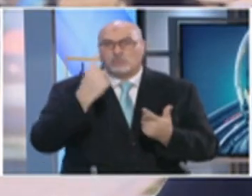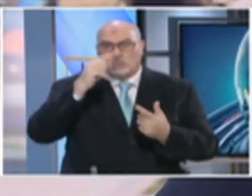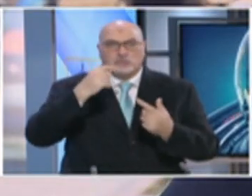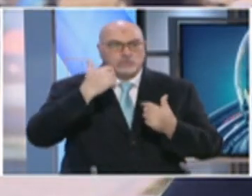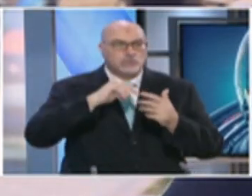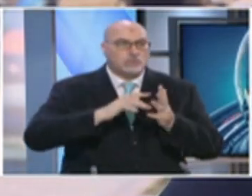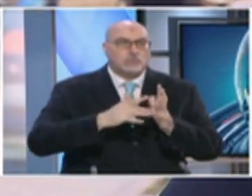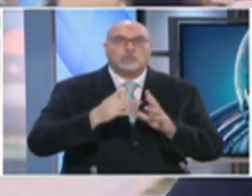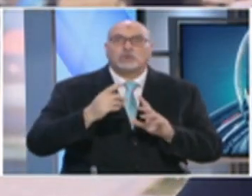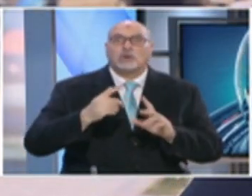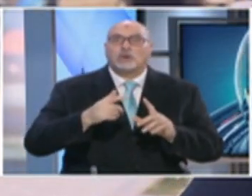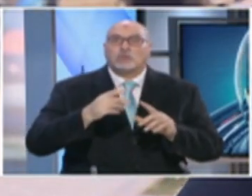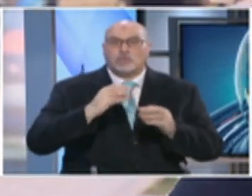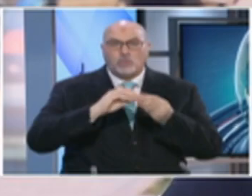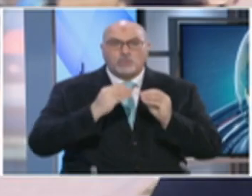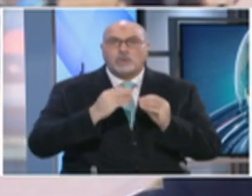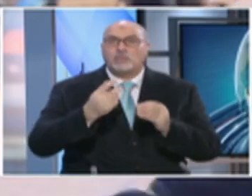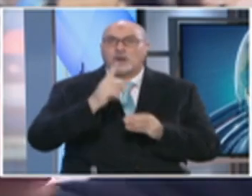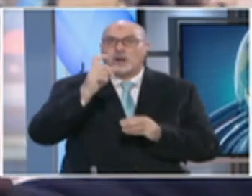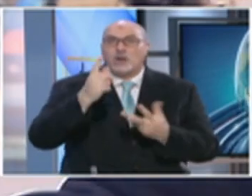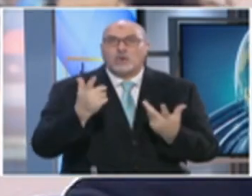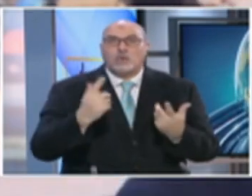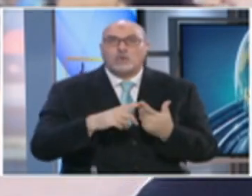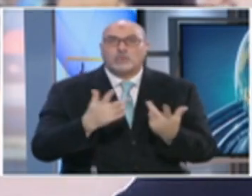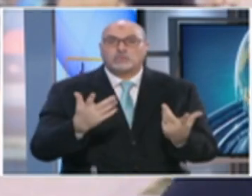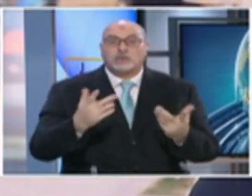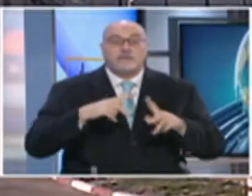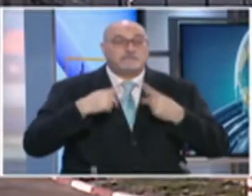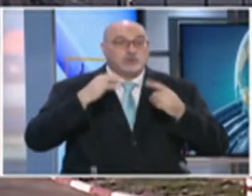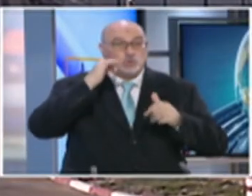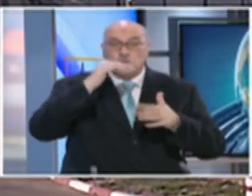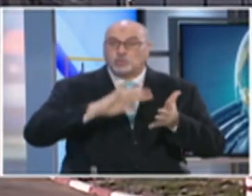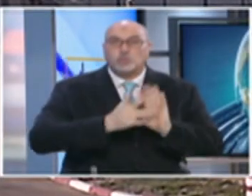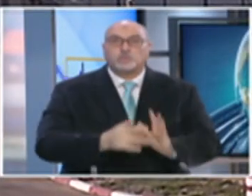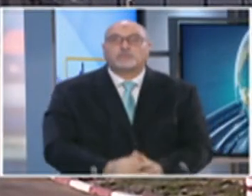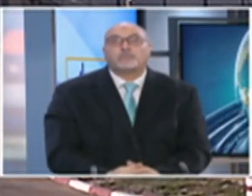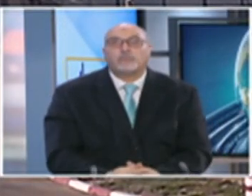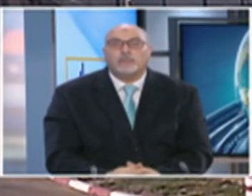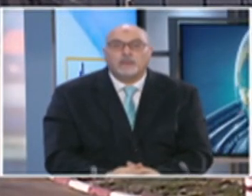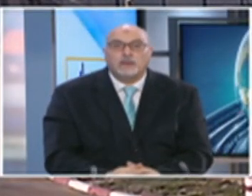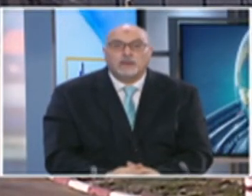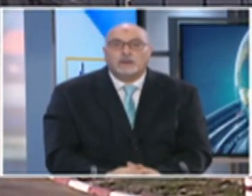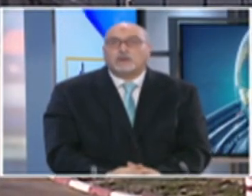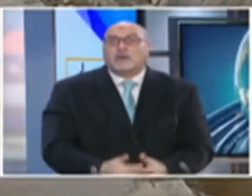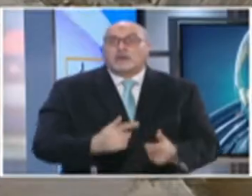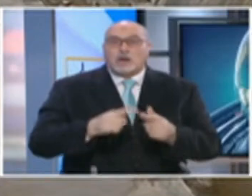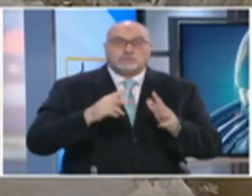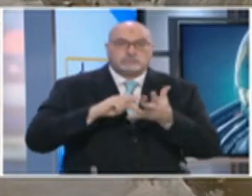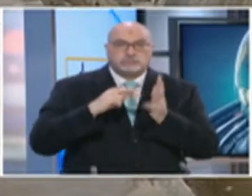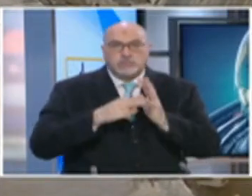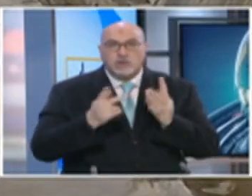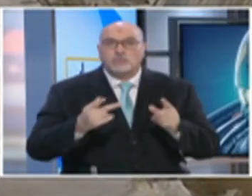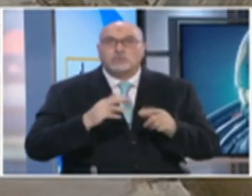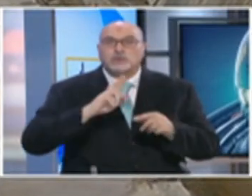باش علاه باش نتهنوا من المال ما رحمة وجعلنا من الماء كله كائش عين حي. وتطمح الجزائر ضمن حلولها الاستراتيجية لتعزيز